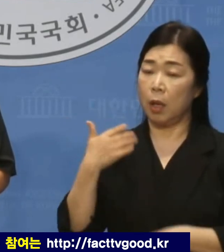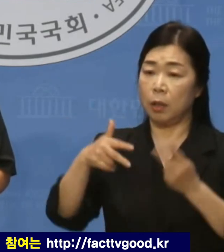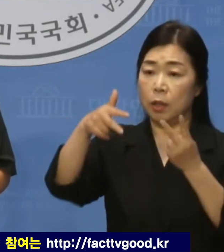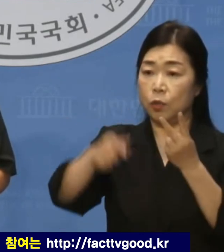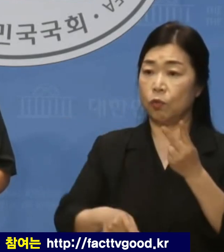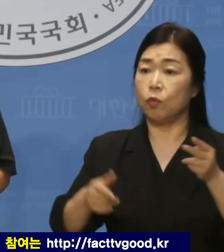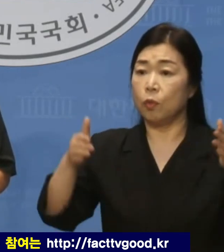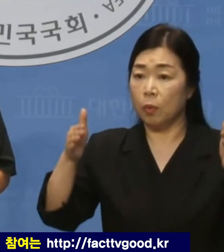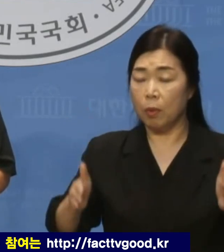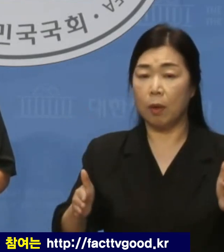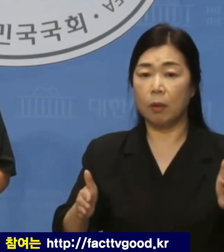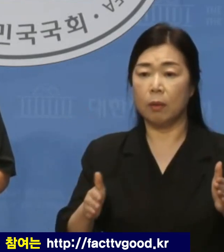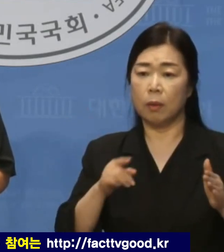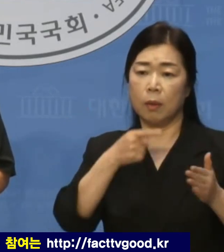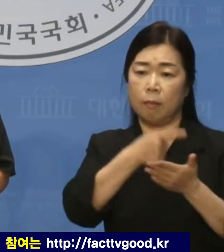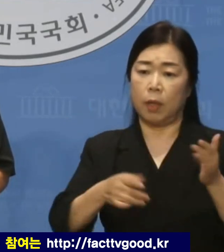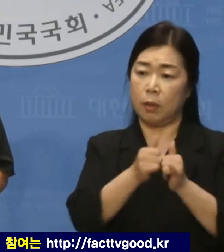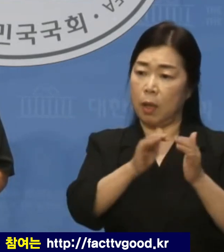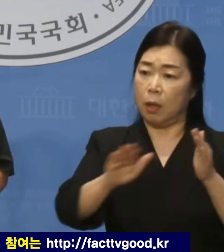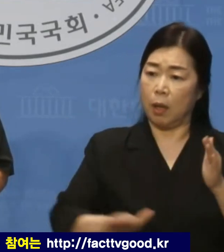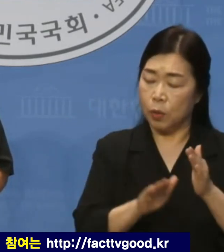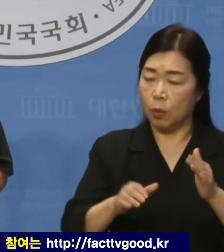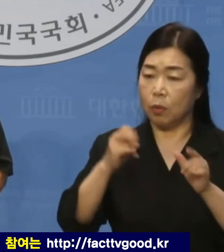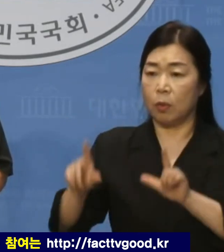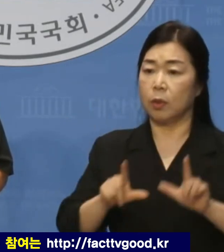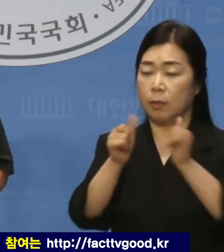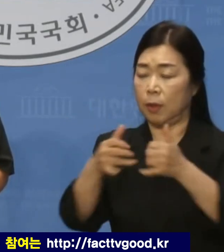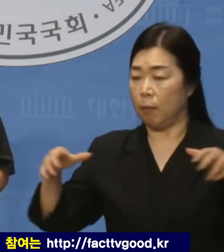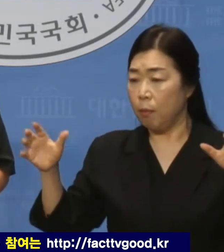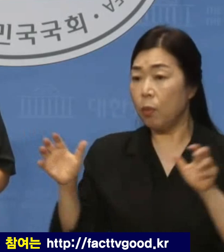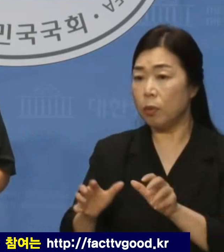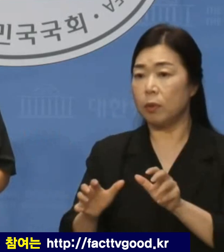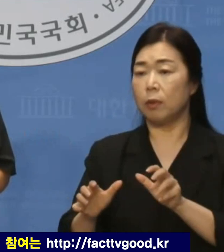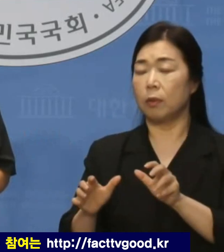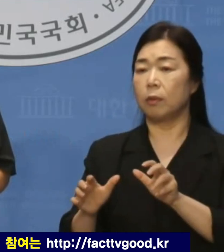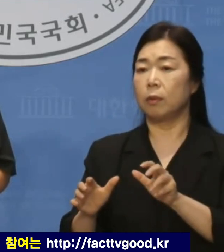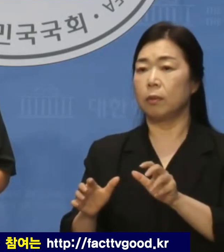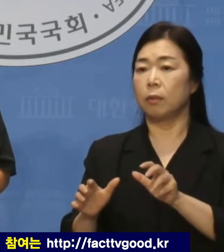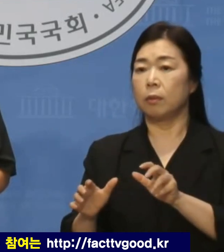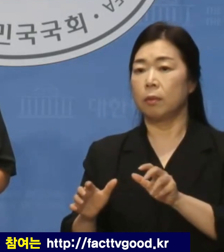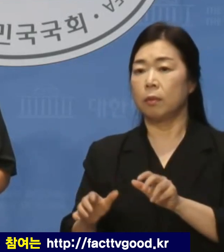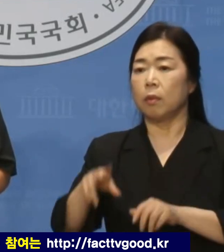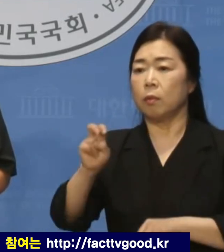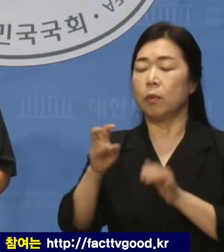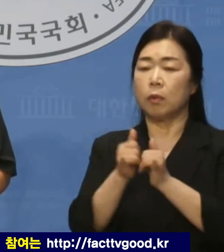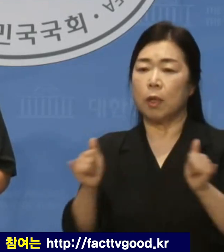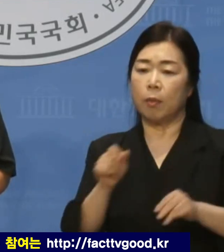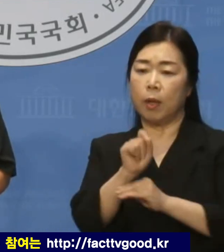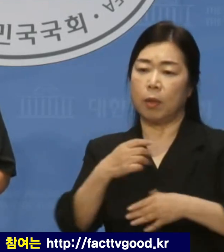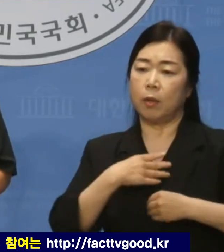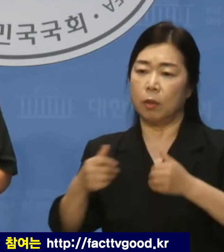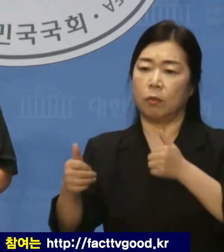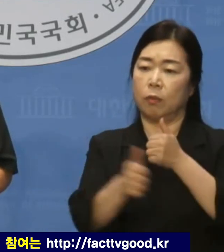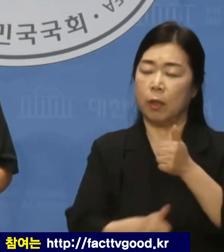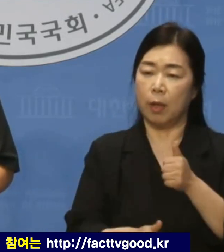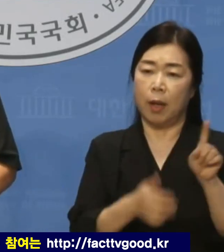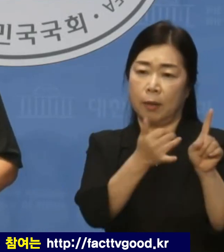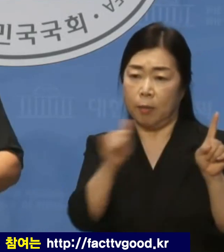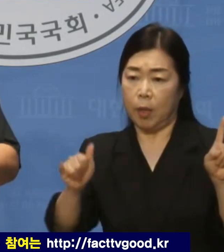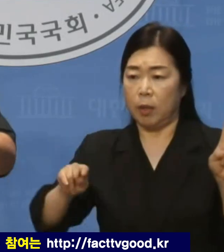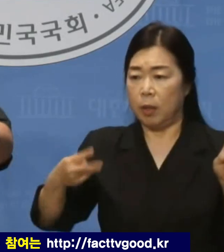2주 동안 유가족들과 시민들이 함께 모여서 22명의 행안위원님들